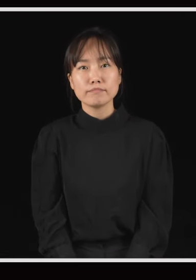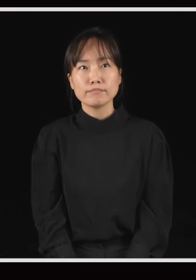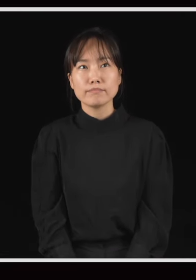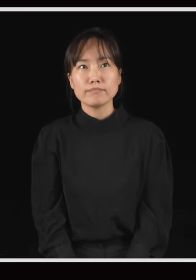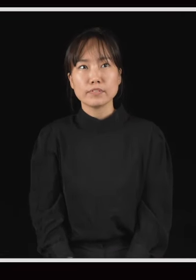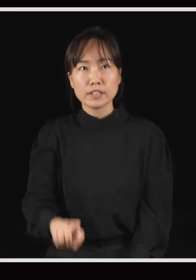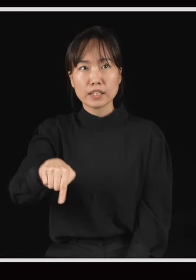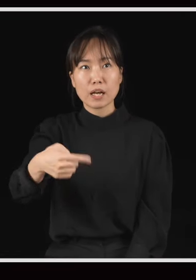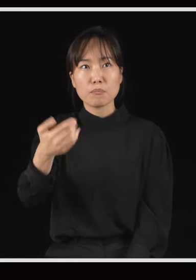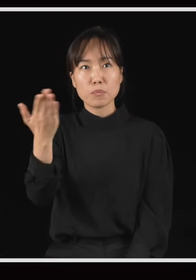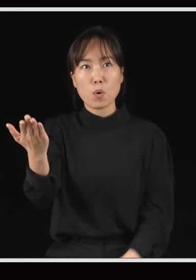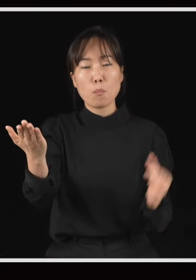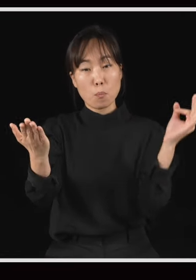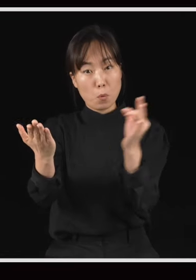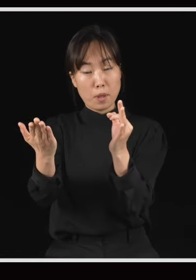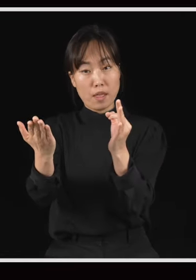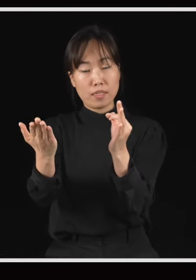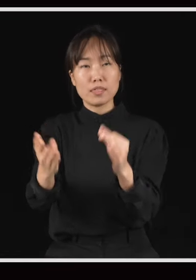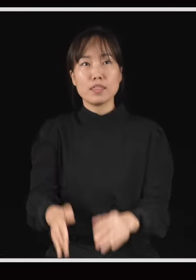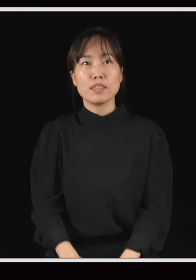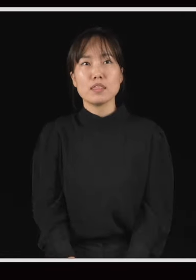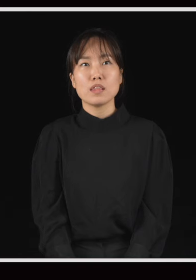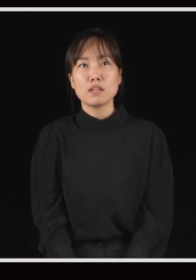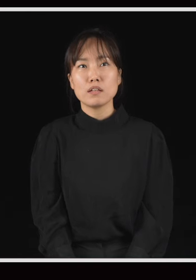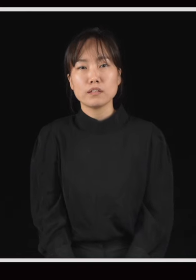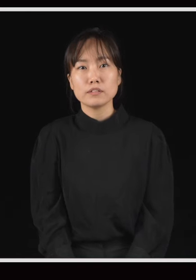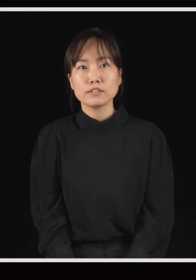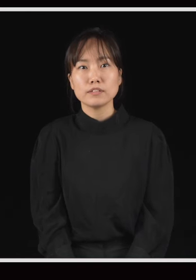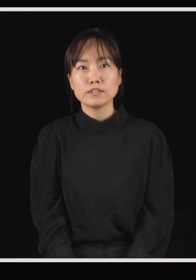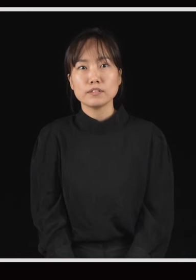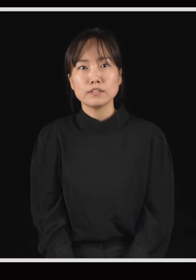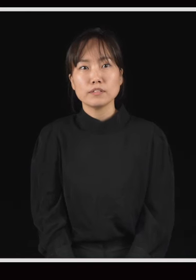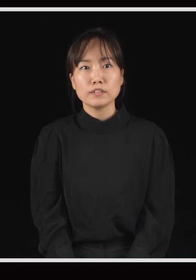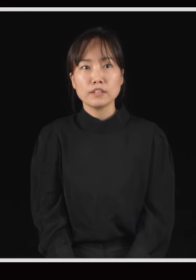그러니까 다음 슬라이드를 같이 보시면